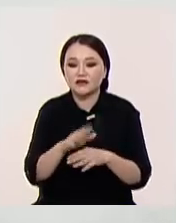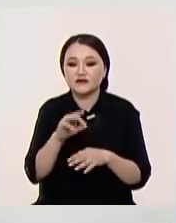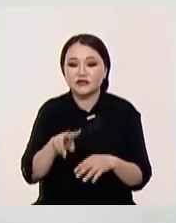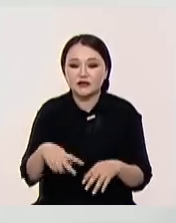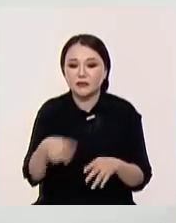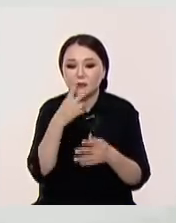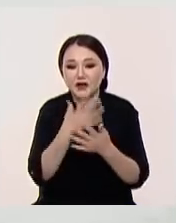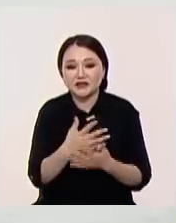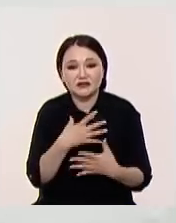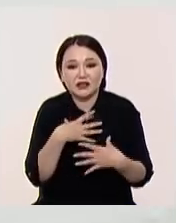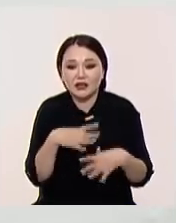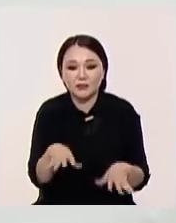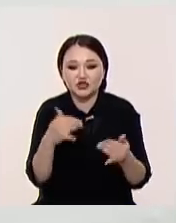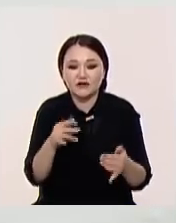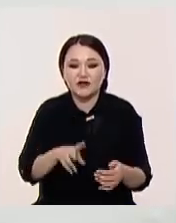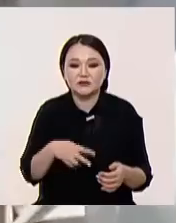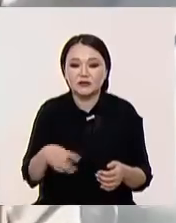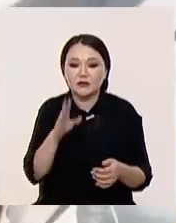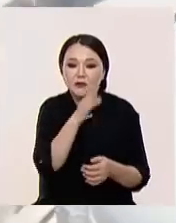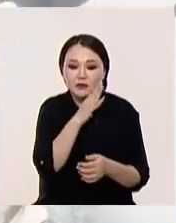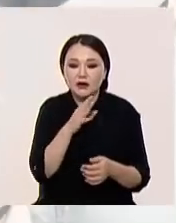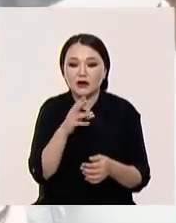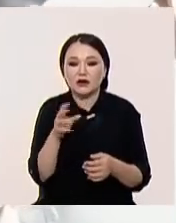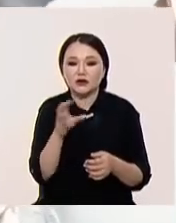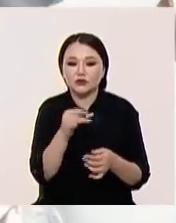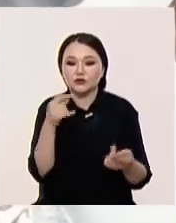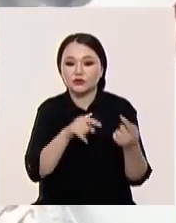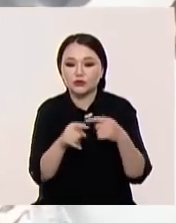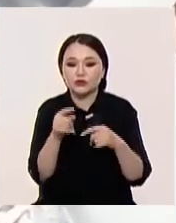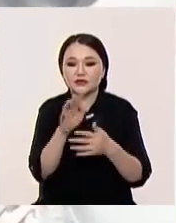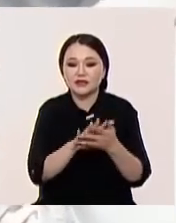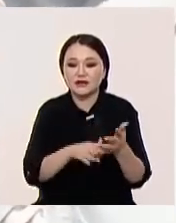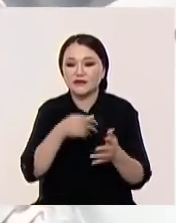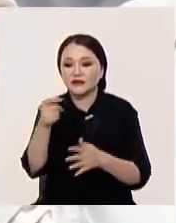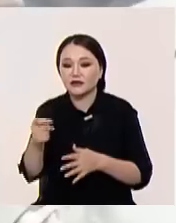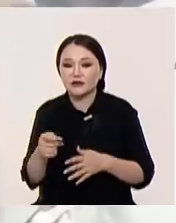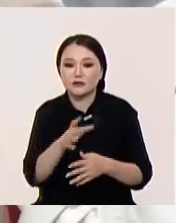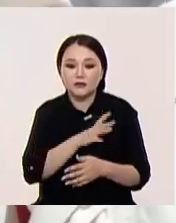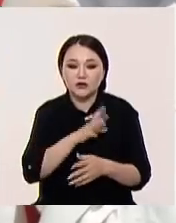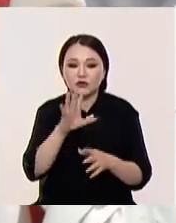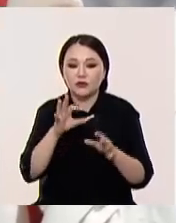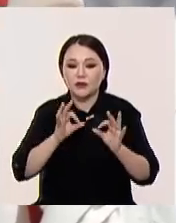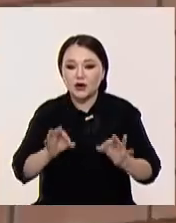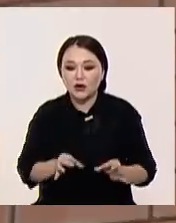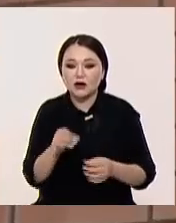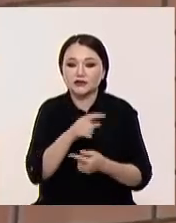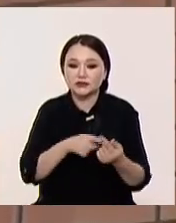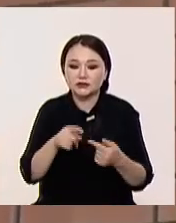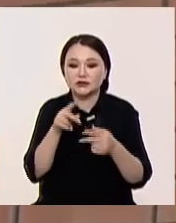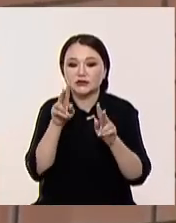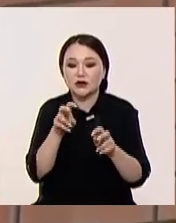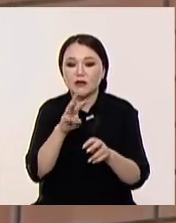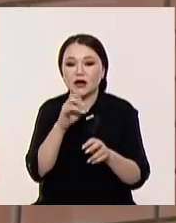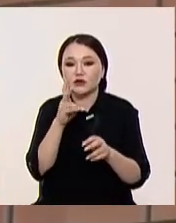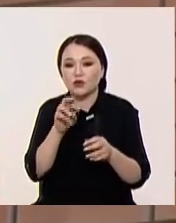башчы көрсөтпөдү азыр тарбиячы ата-ана курултайчы бири-биринин үстүнөн арыз жазган бирок прокуратура кәсипкерлик нысанды